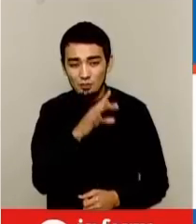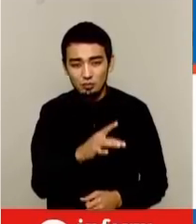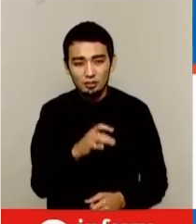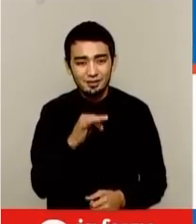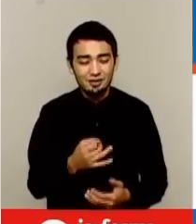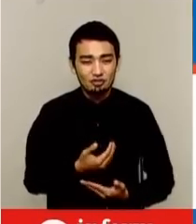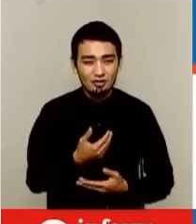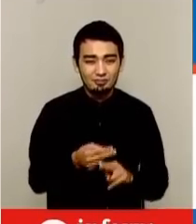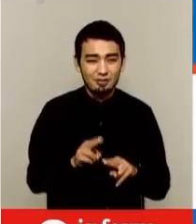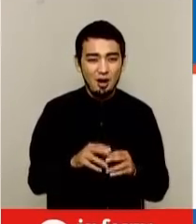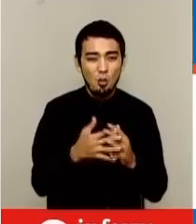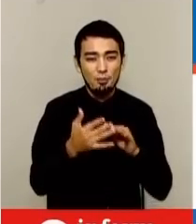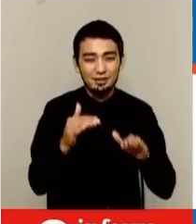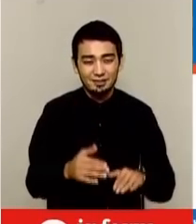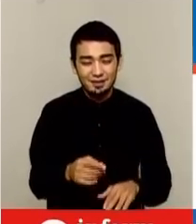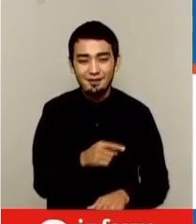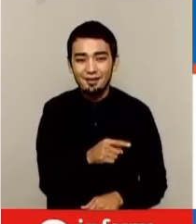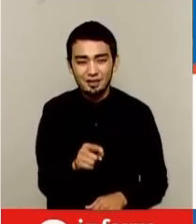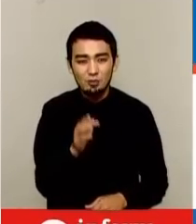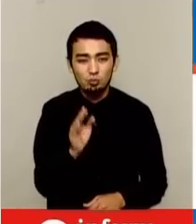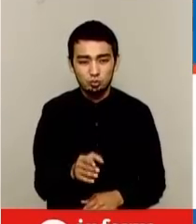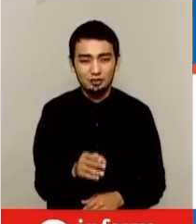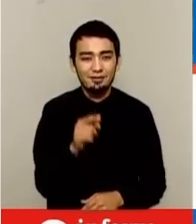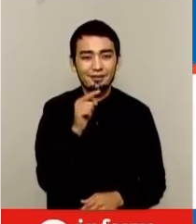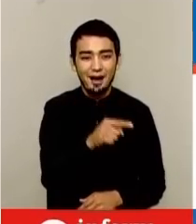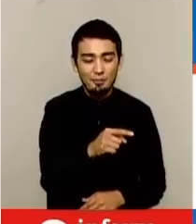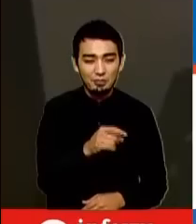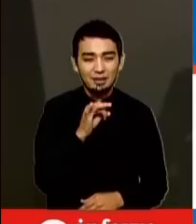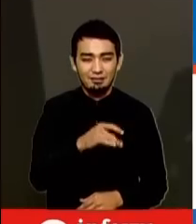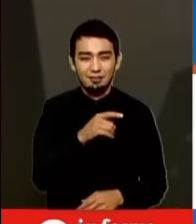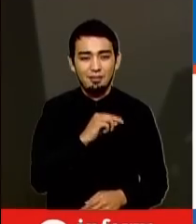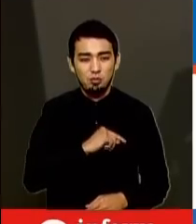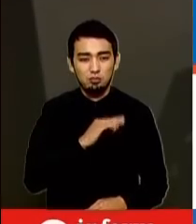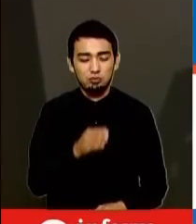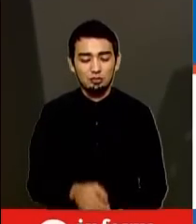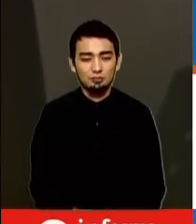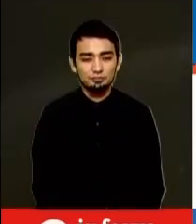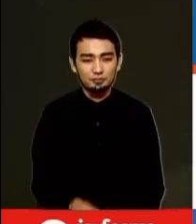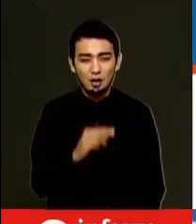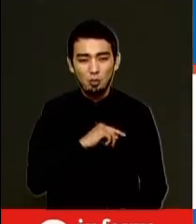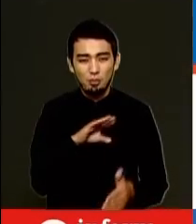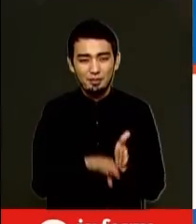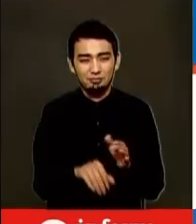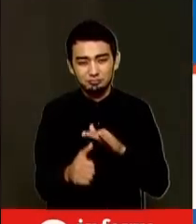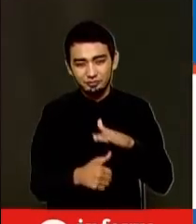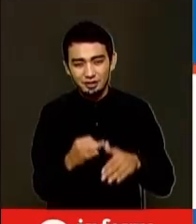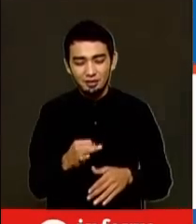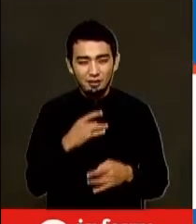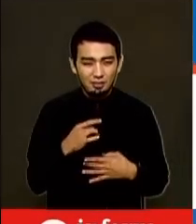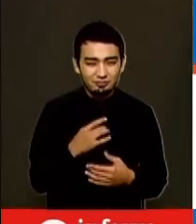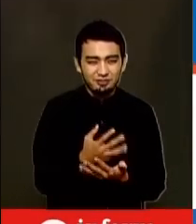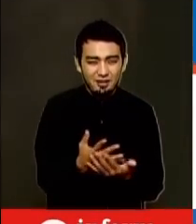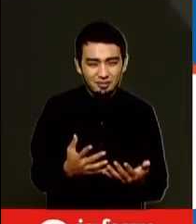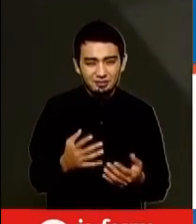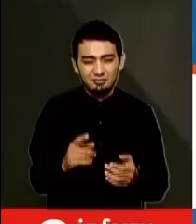в сельской местности, они будут оставаться там и будут работать. Безработица приводит к напряжению и нестабильности в